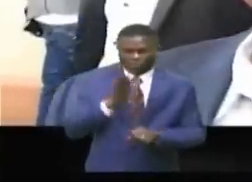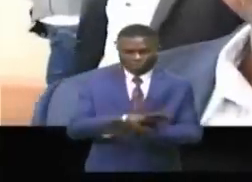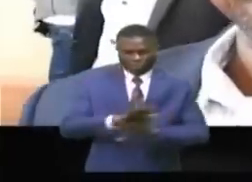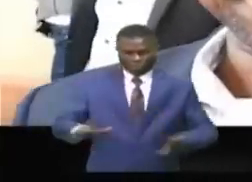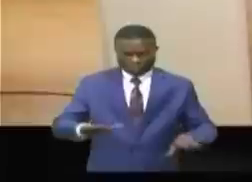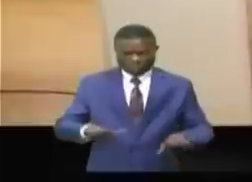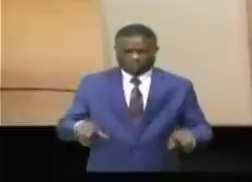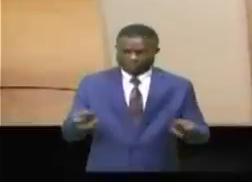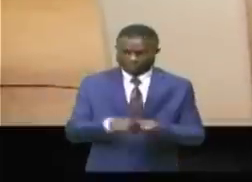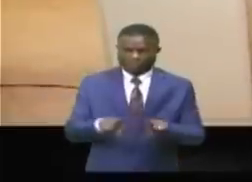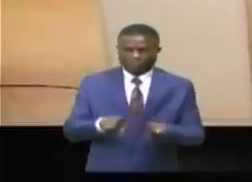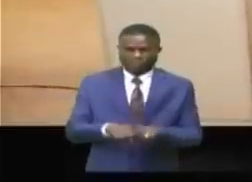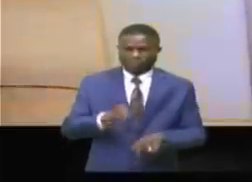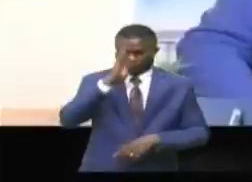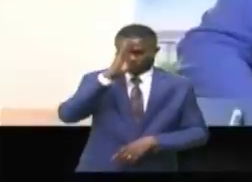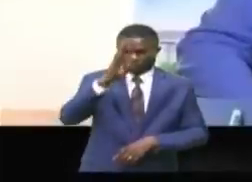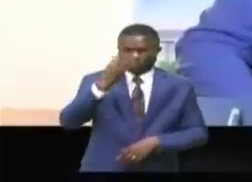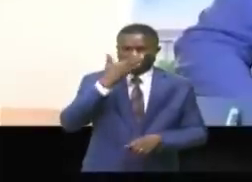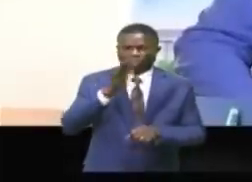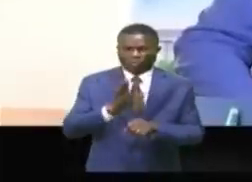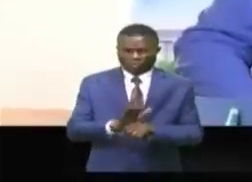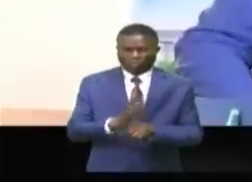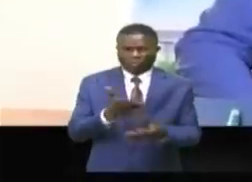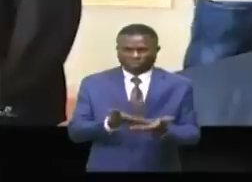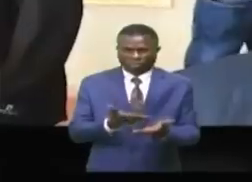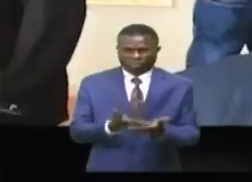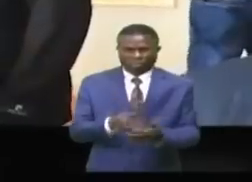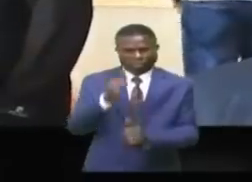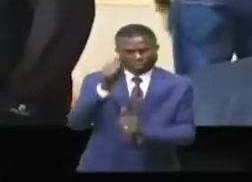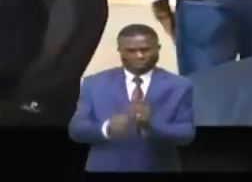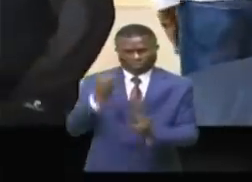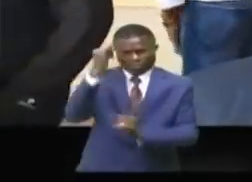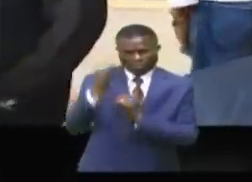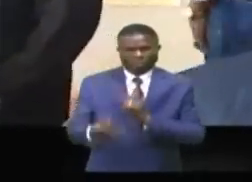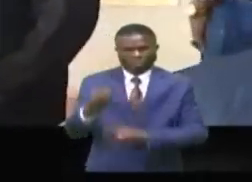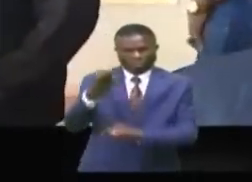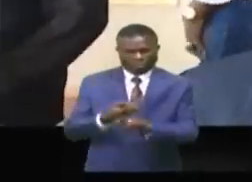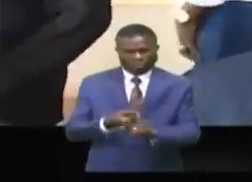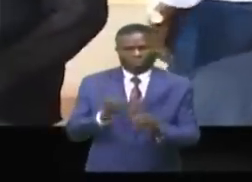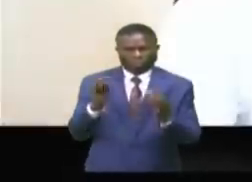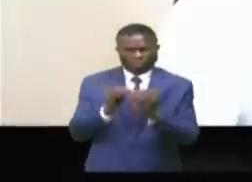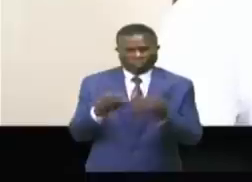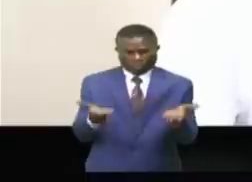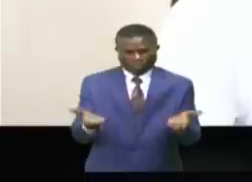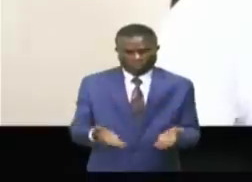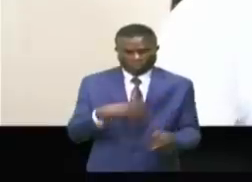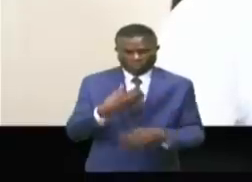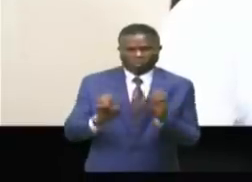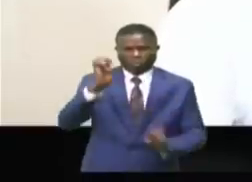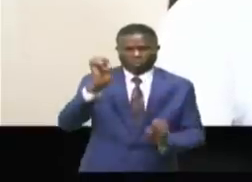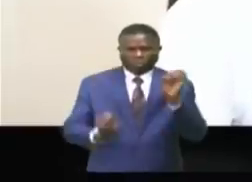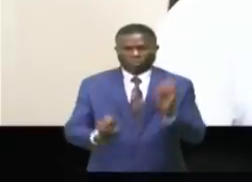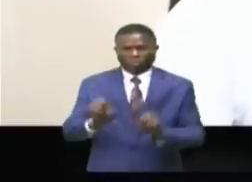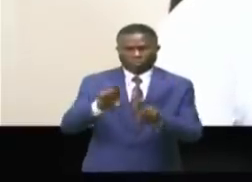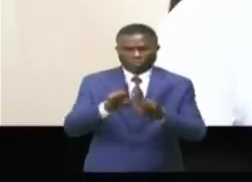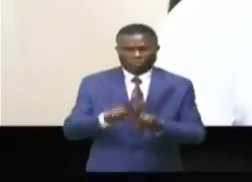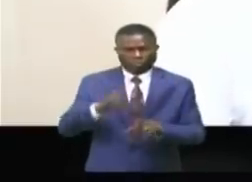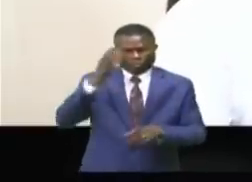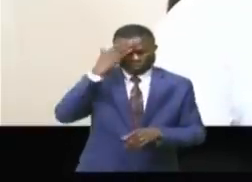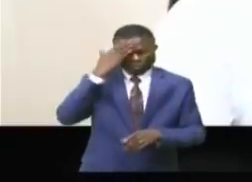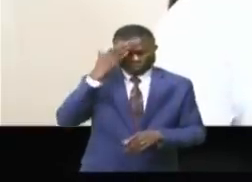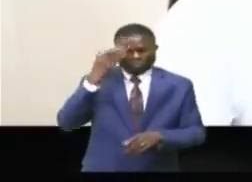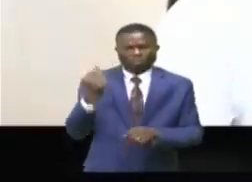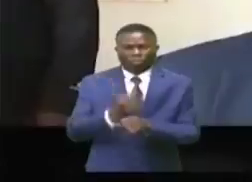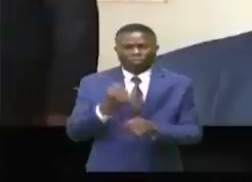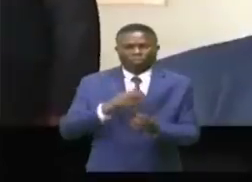il a été stipulé dans l'accord que chaque fin du mois, on devra se rencontrer pour évaluer et également exécuter le